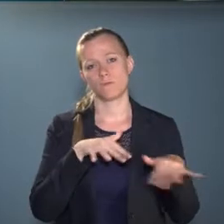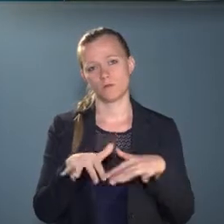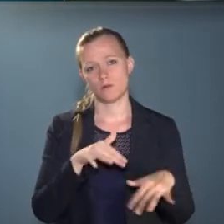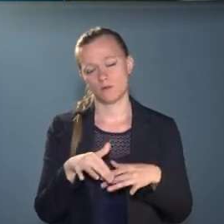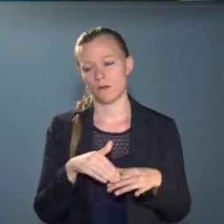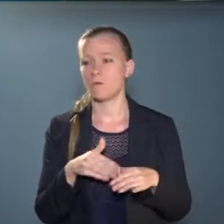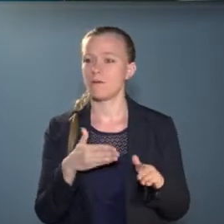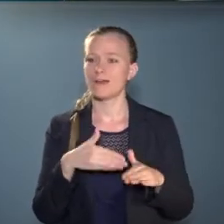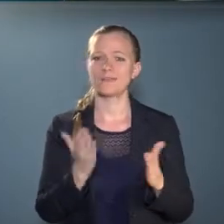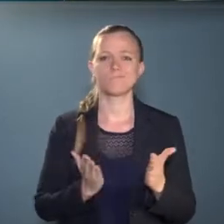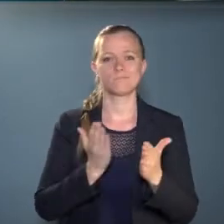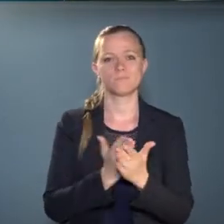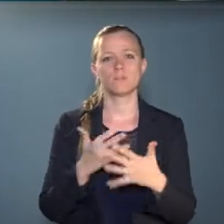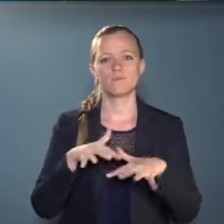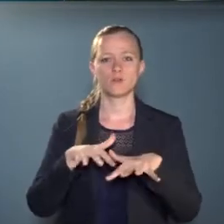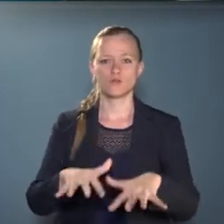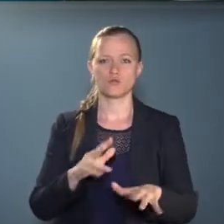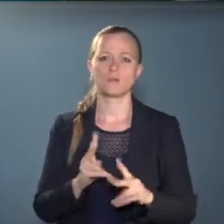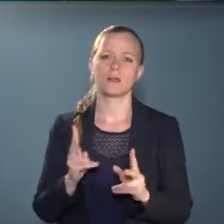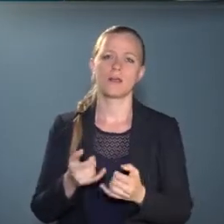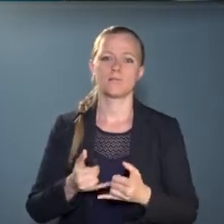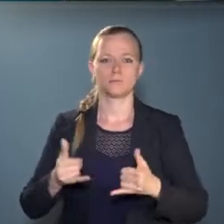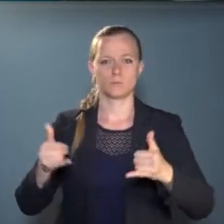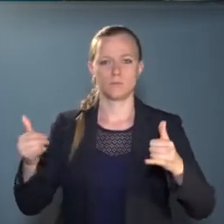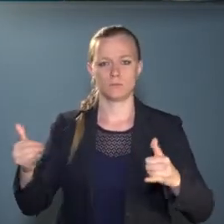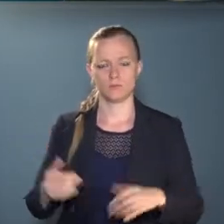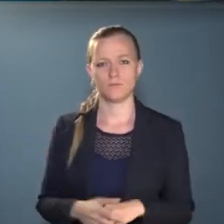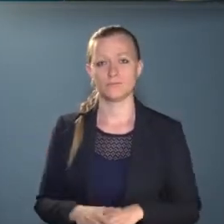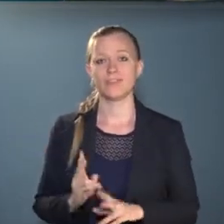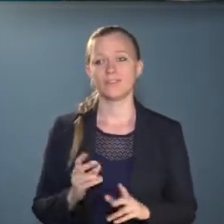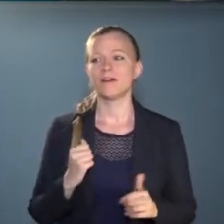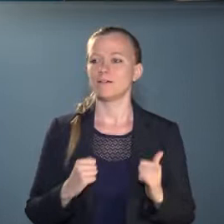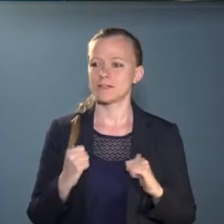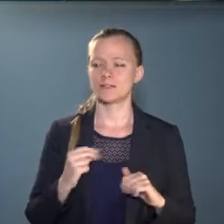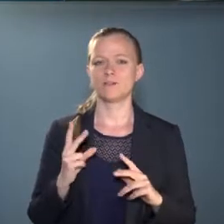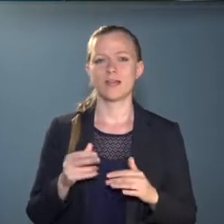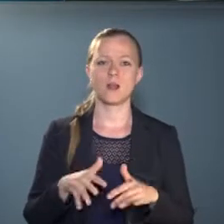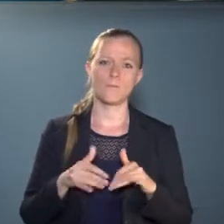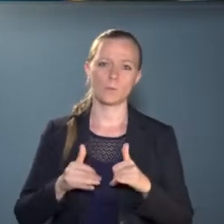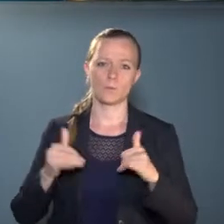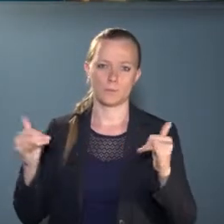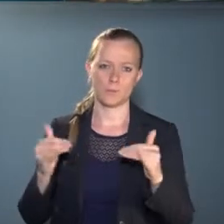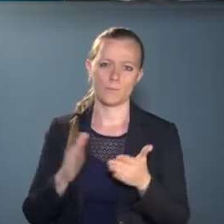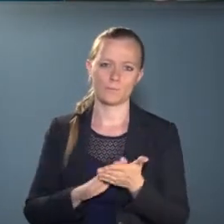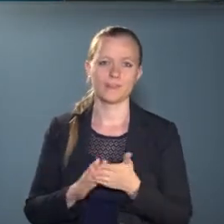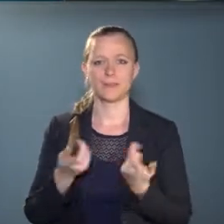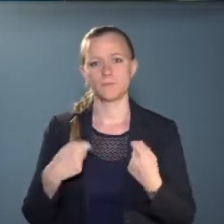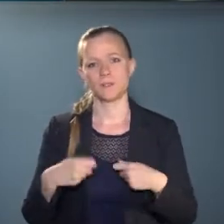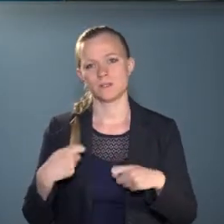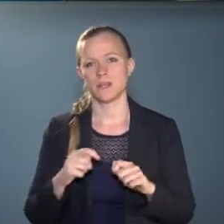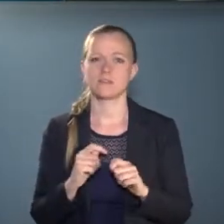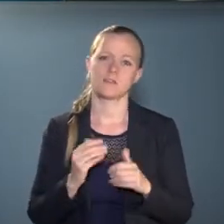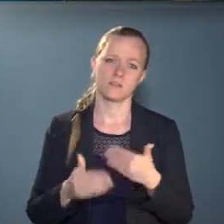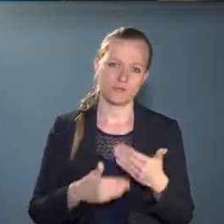kielégítéséhez kell, hogy az infrastruktúra is bővüljön. Nyilvánvalóan meg kell szenvedni, mire ez az infrastruktúra infrastruktúra elkészül, az építkezések